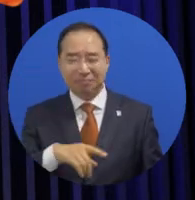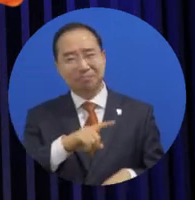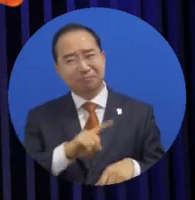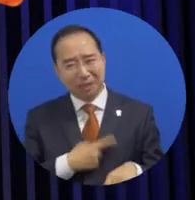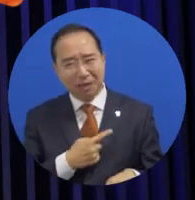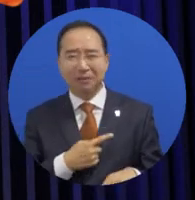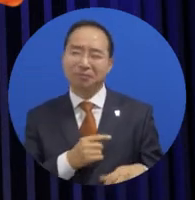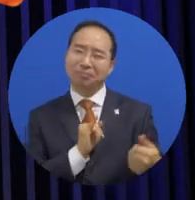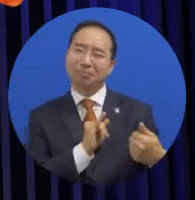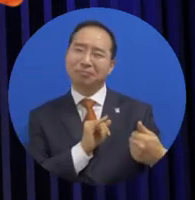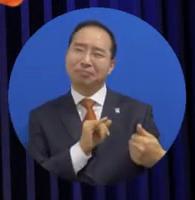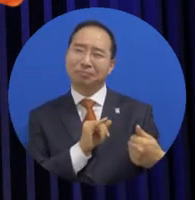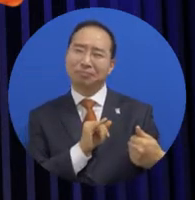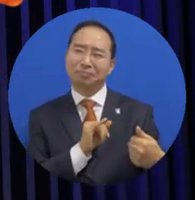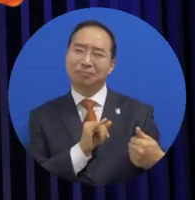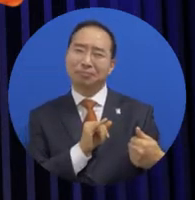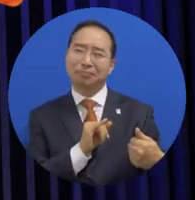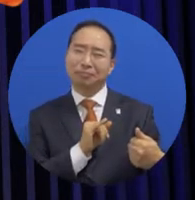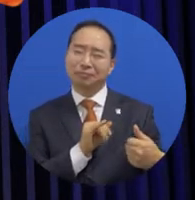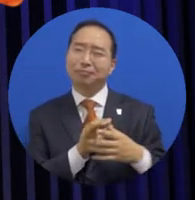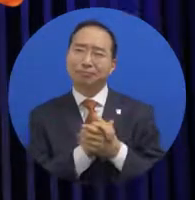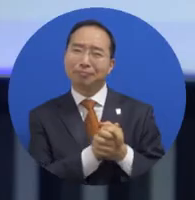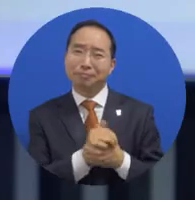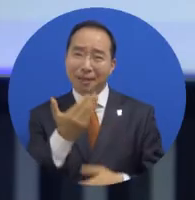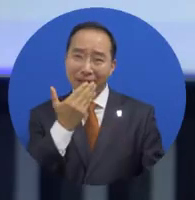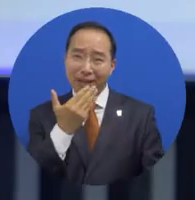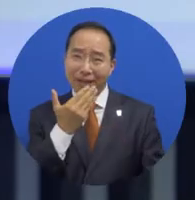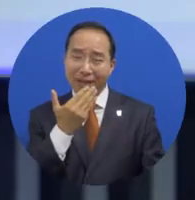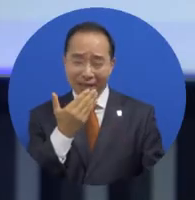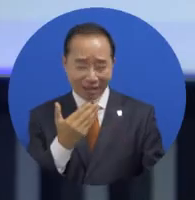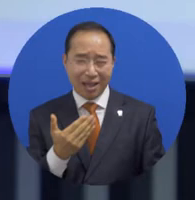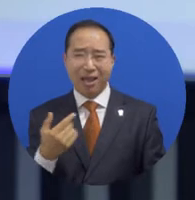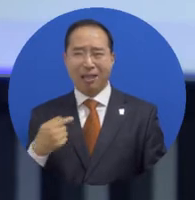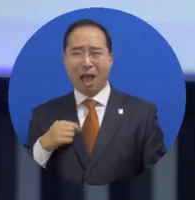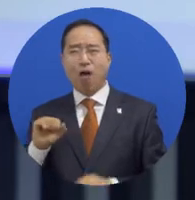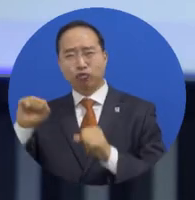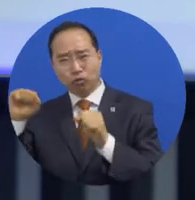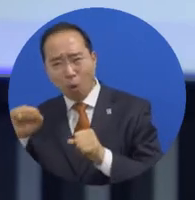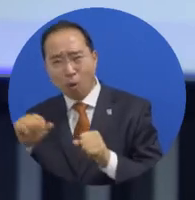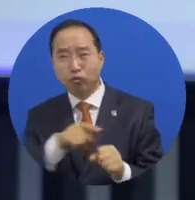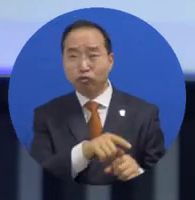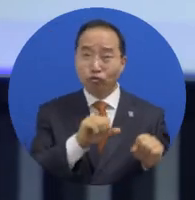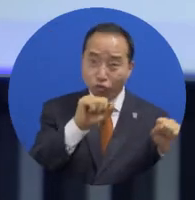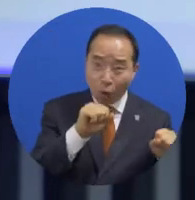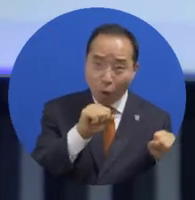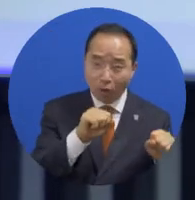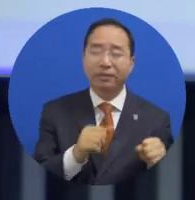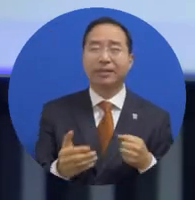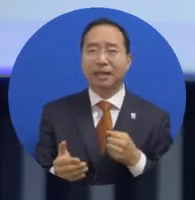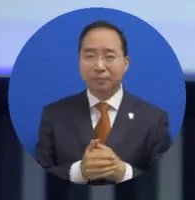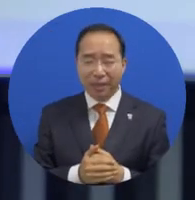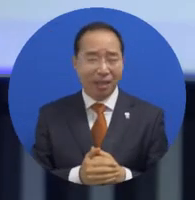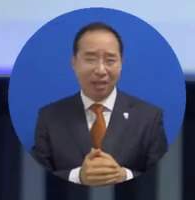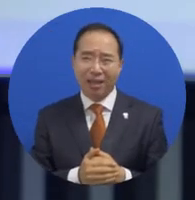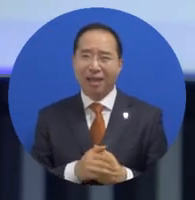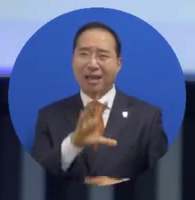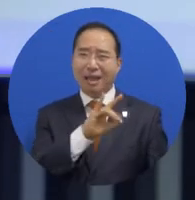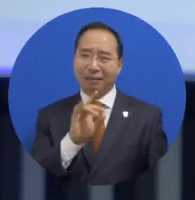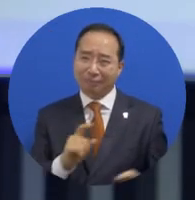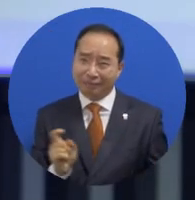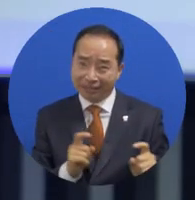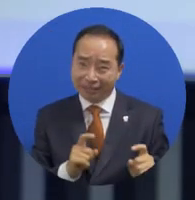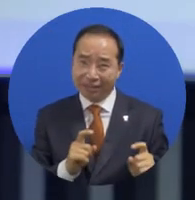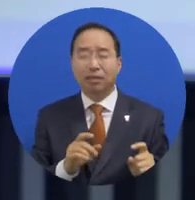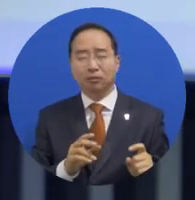저희는 아마도 운동을 같이 했기 때문에 그렇게 성격이 다르고 취향이 달라도 많이 싸워도